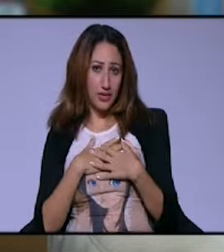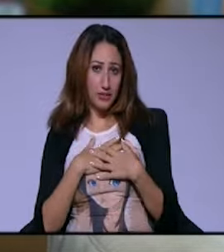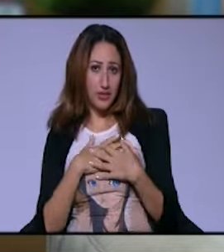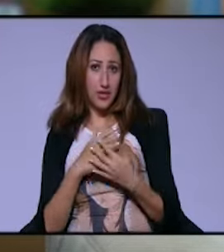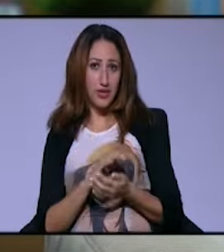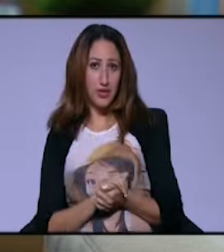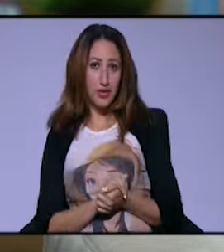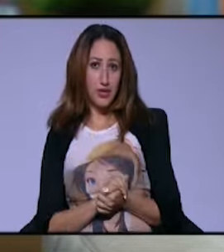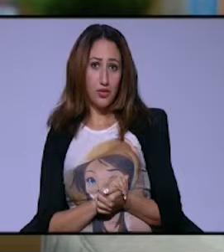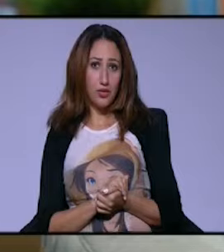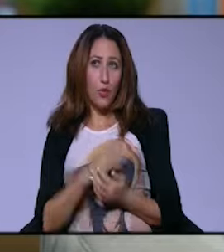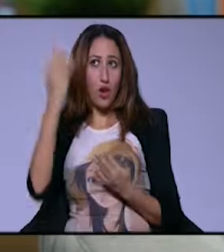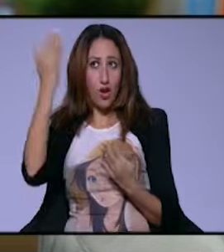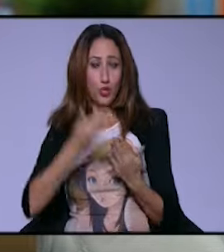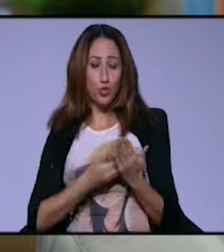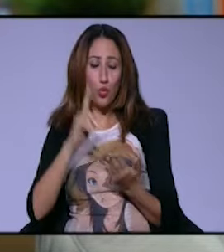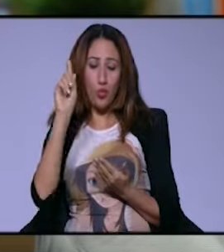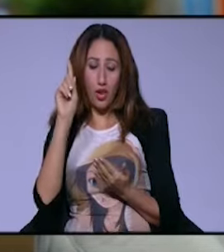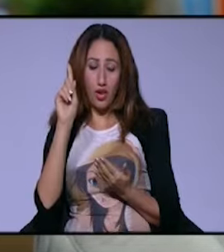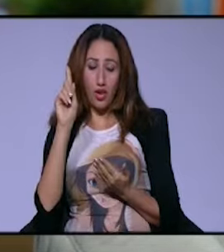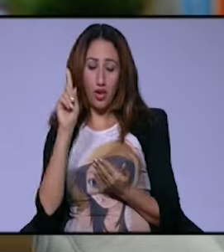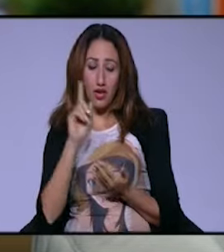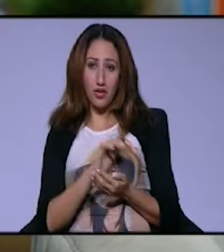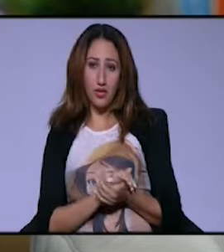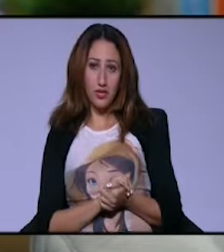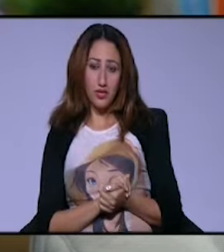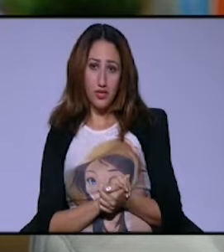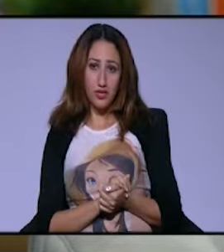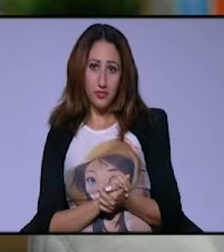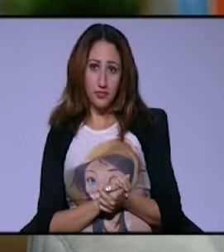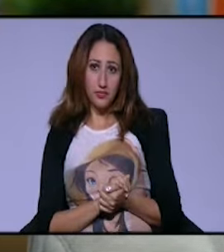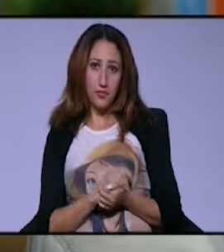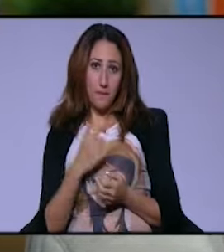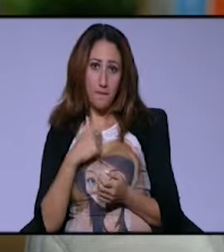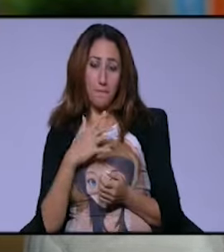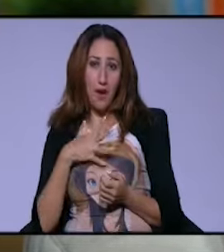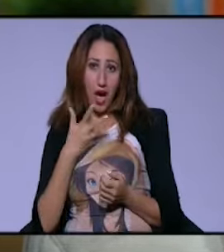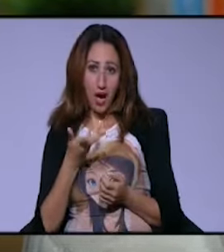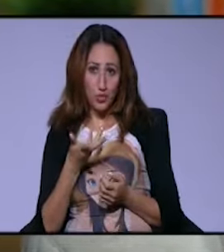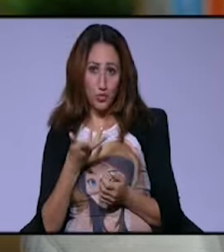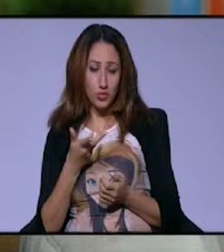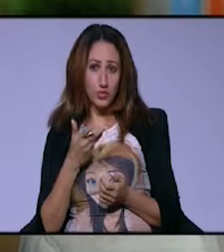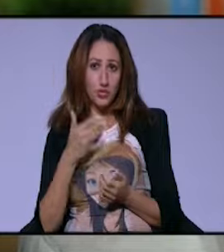حبيبي يا رسول الله أريدها